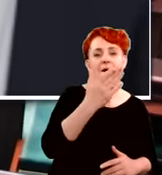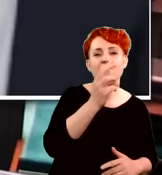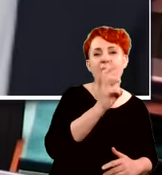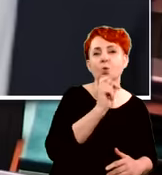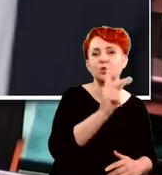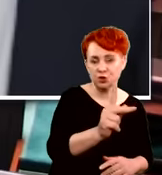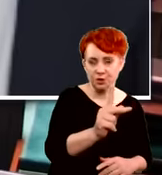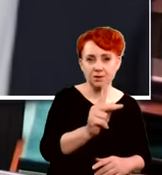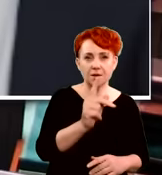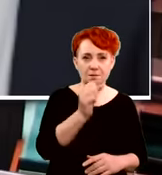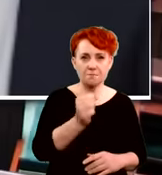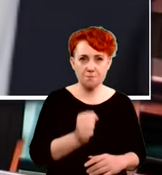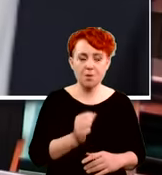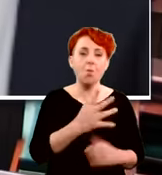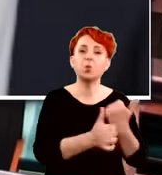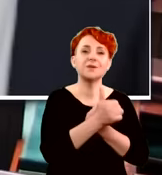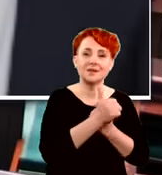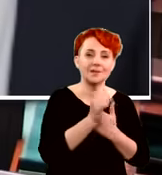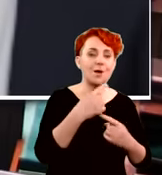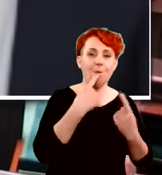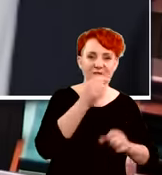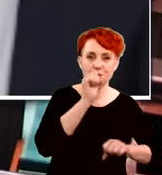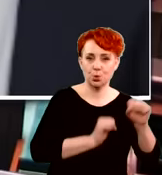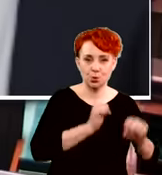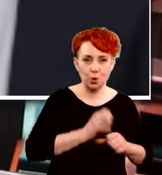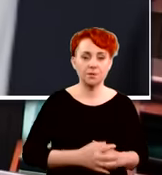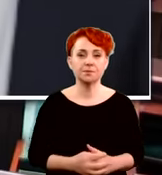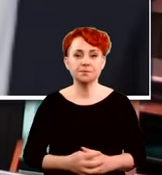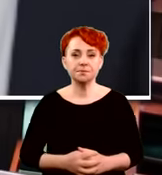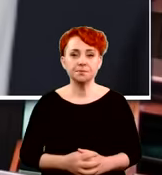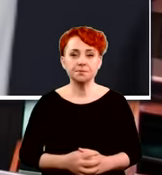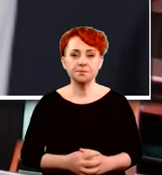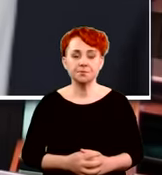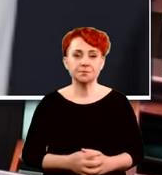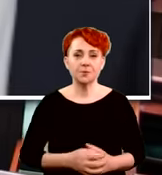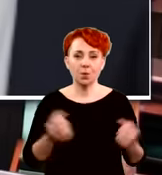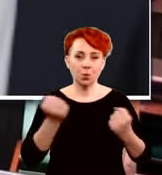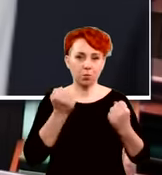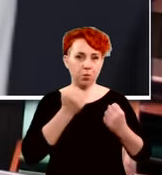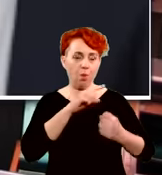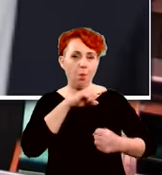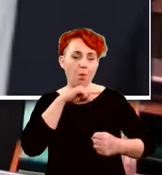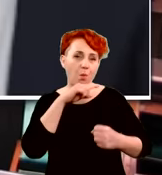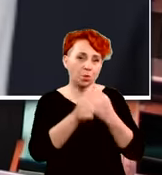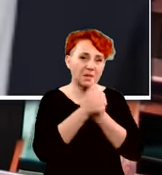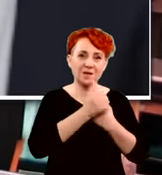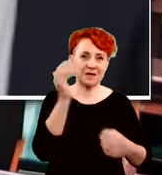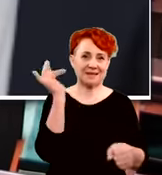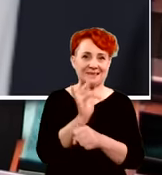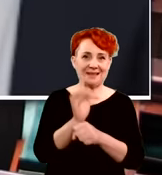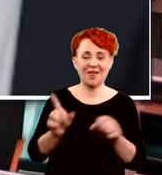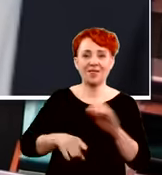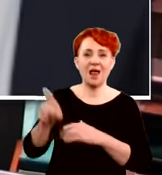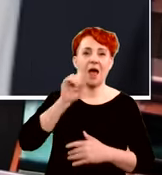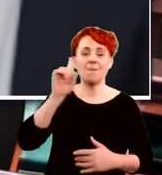poznaliśmy jej uzasadnienie. Uzasadnienie niezwykle krytyczne, to jest chyba najdelikatniejsze słowo, wobec pana marszałka